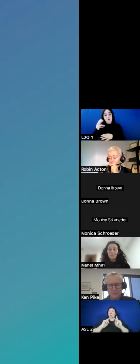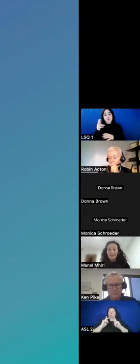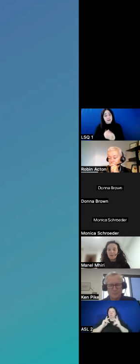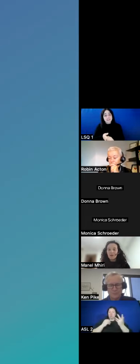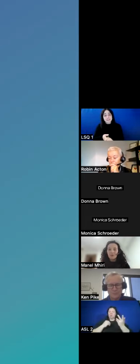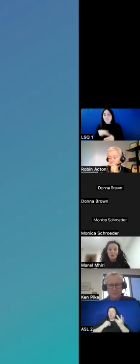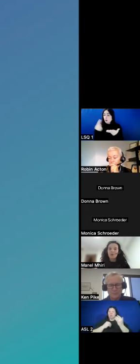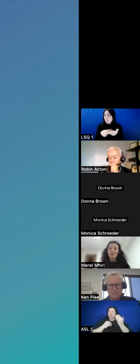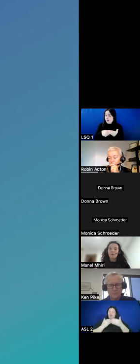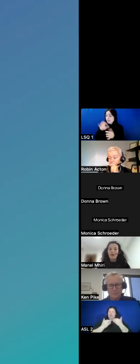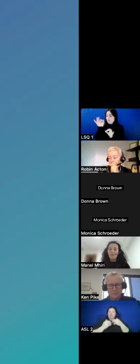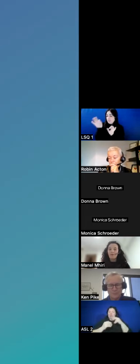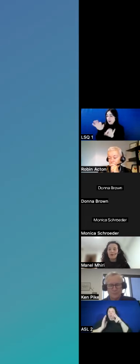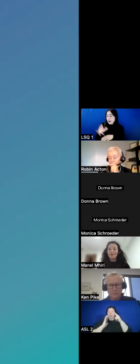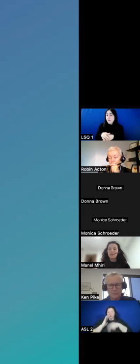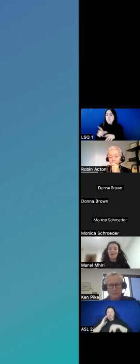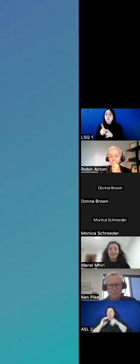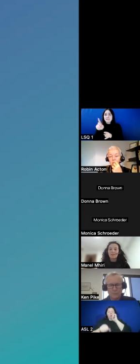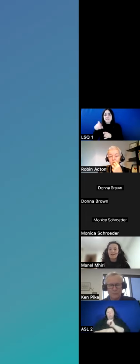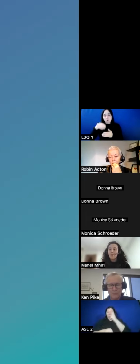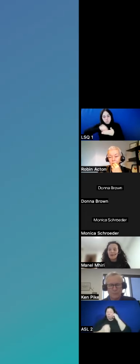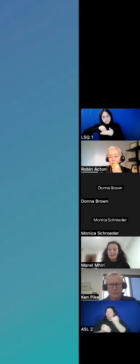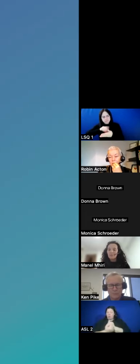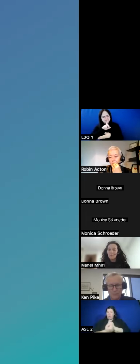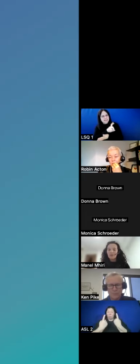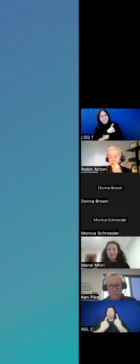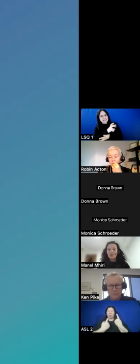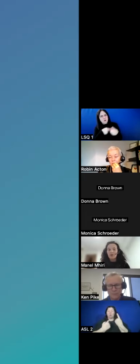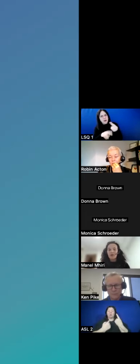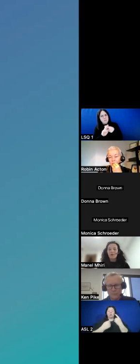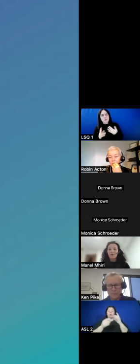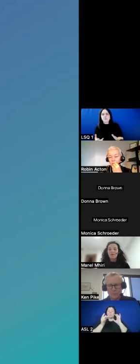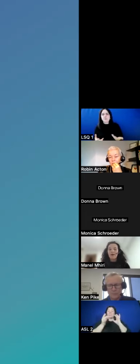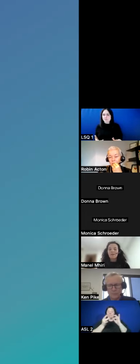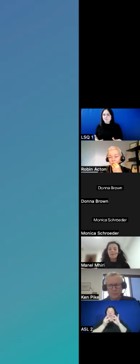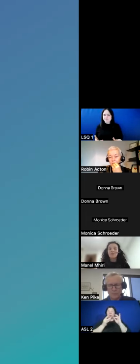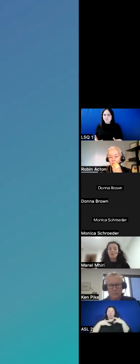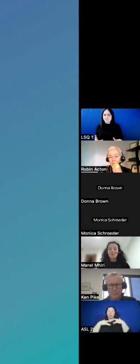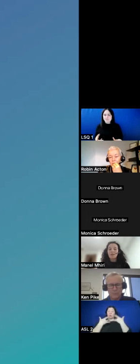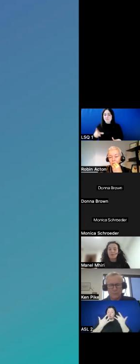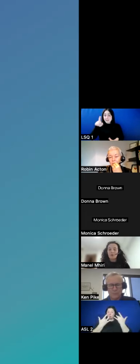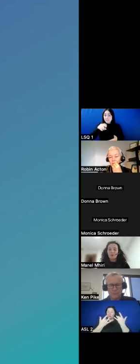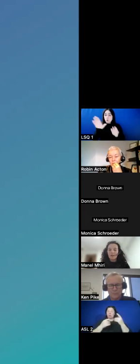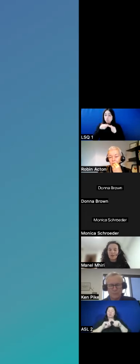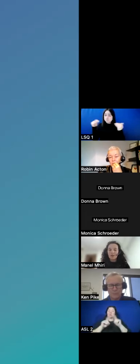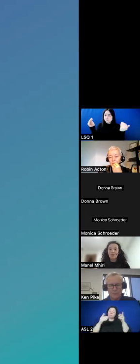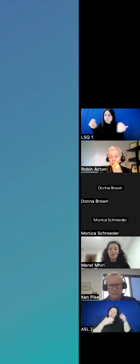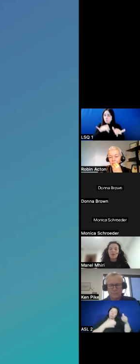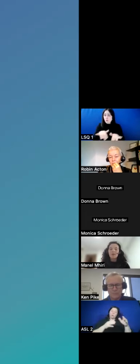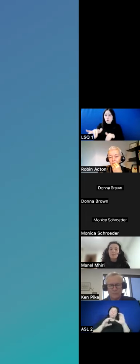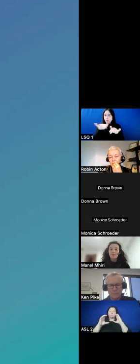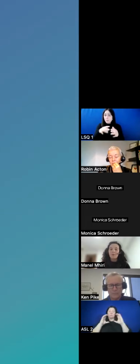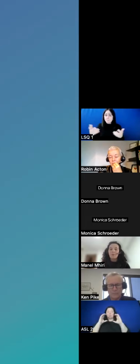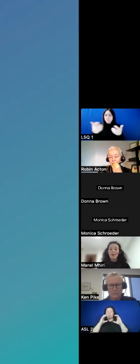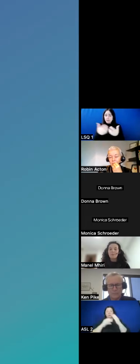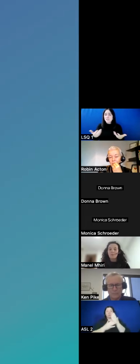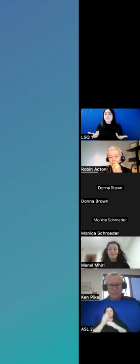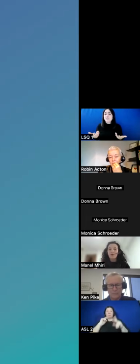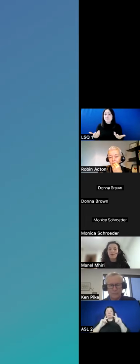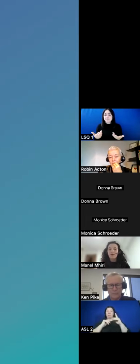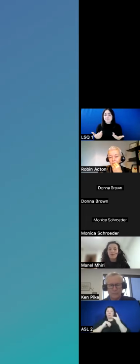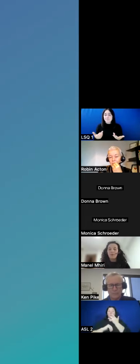Et il faut aussi leur poser des questions, parce que easy read ne va pas fonctionner pour tout le monde. Comme on l'a mentionné, il y a différents moyens